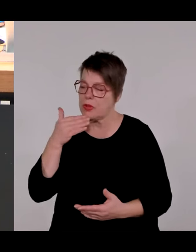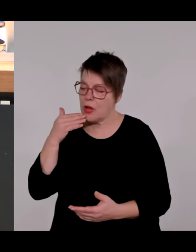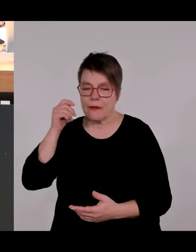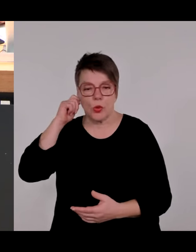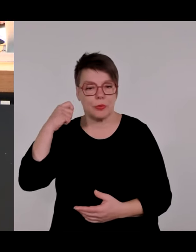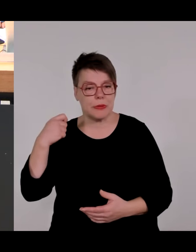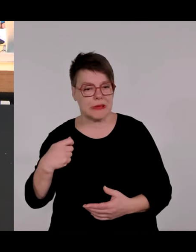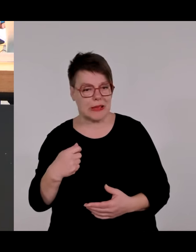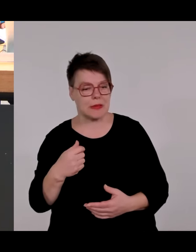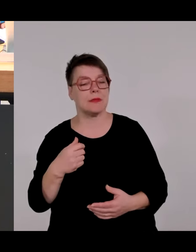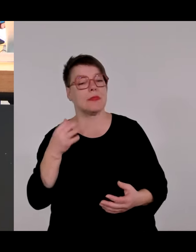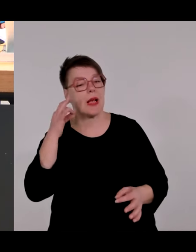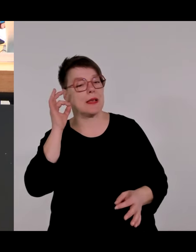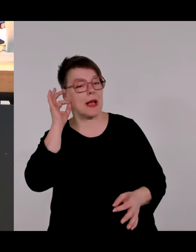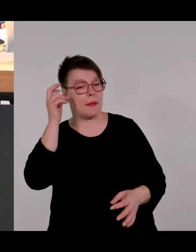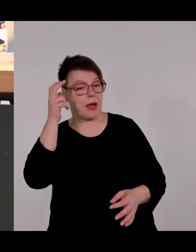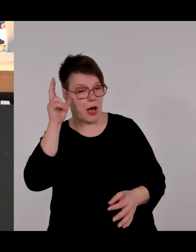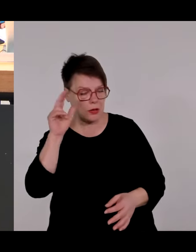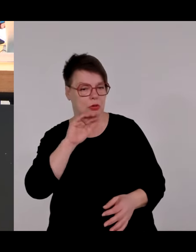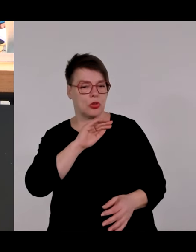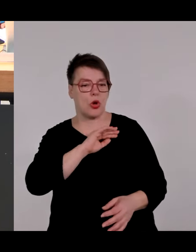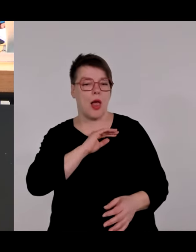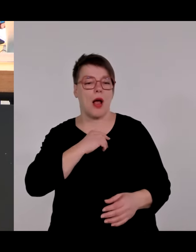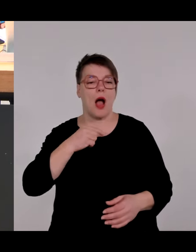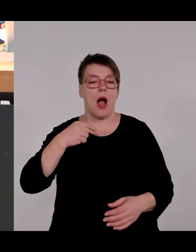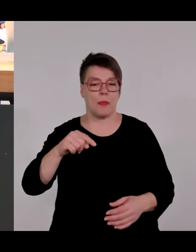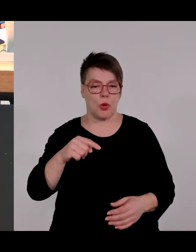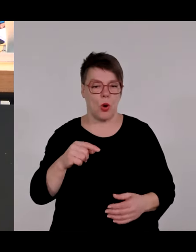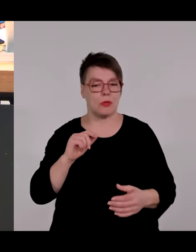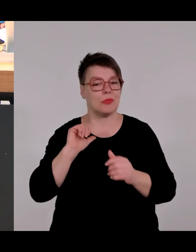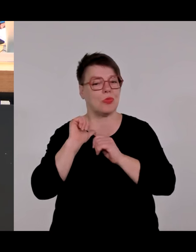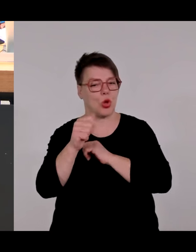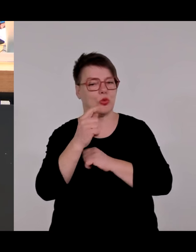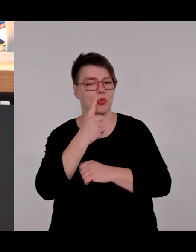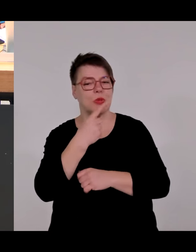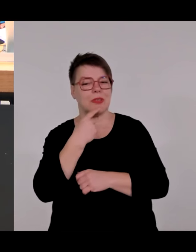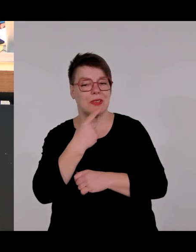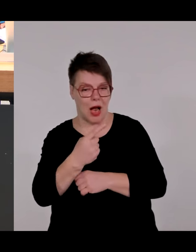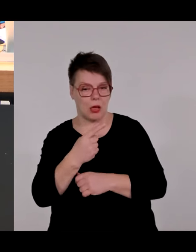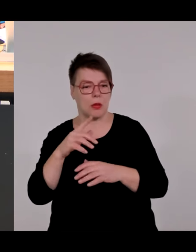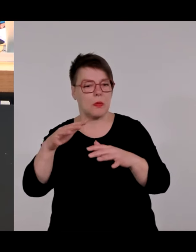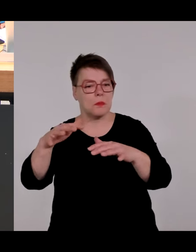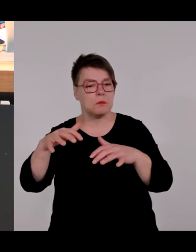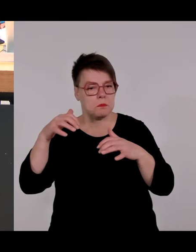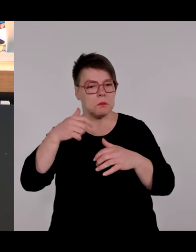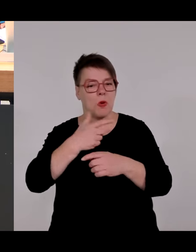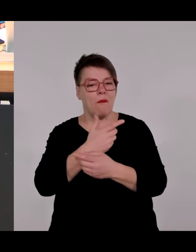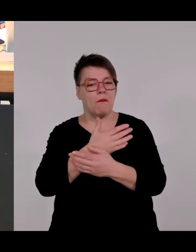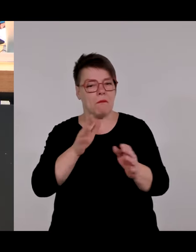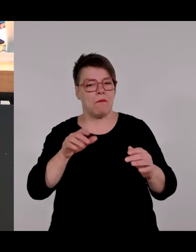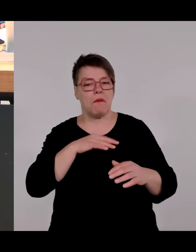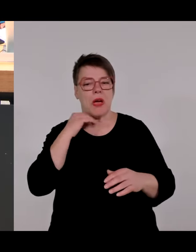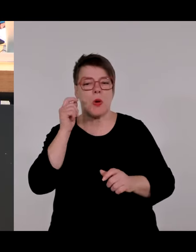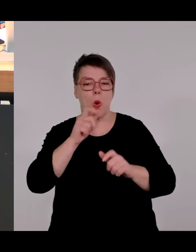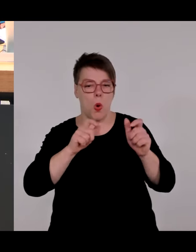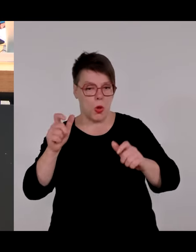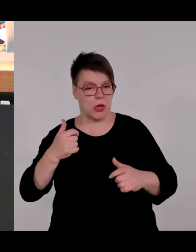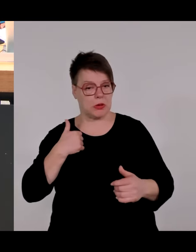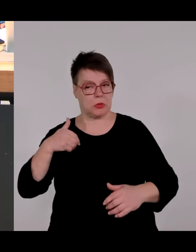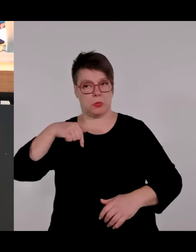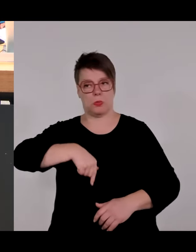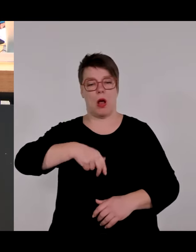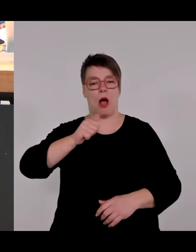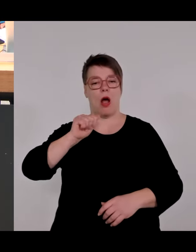Und offenbar ist Ihnen selber aufgefallen, dass diese Inszenierung ein Stück weit peinlich war. Und ich freue mich, dass es Ihnen mittlerweile gelingt,